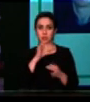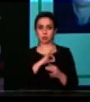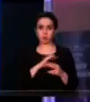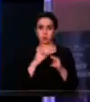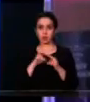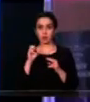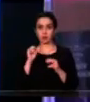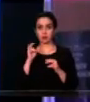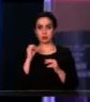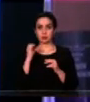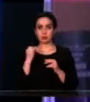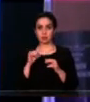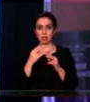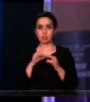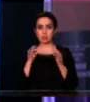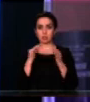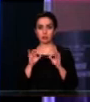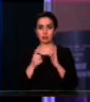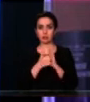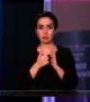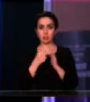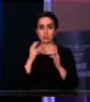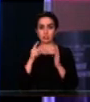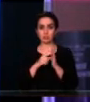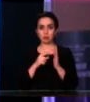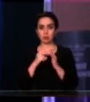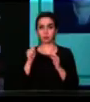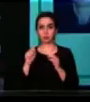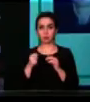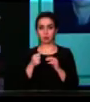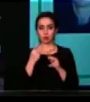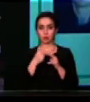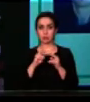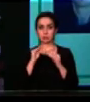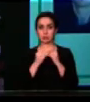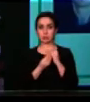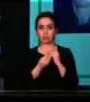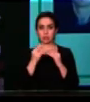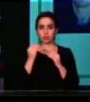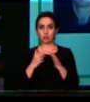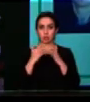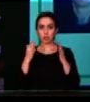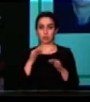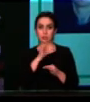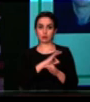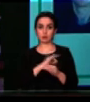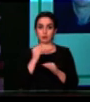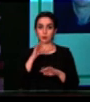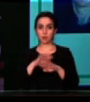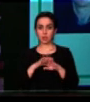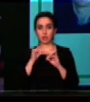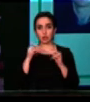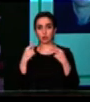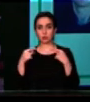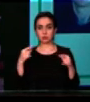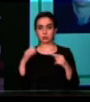метод RSA, свободный от недостатков методом симметричным ключом. Скрытность, широко используемая в банковской и